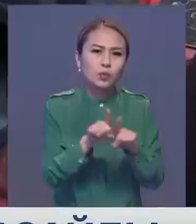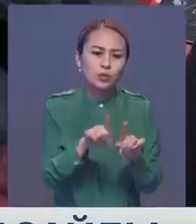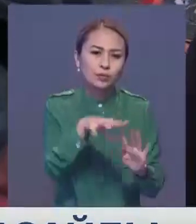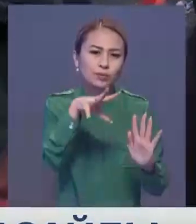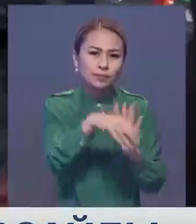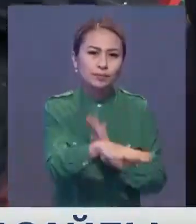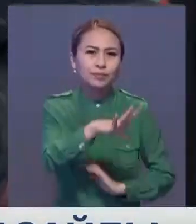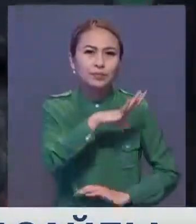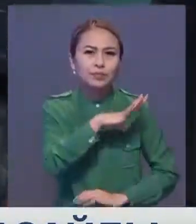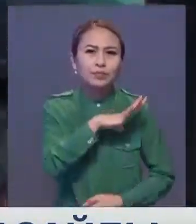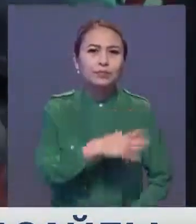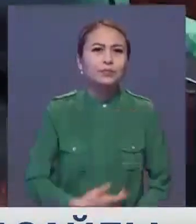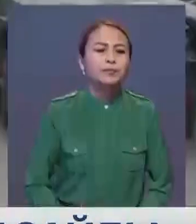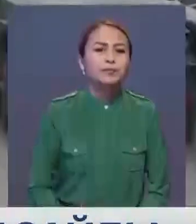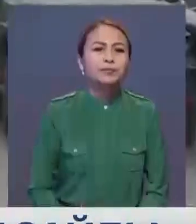екен.